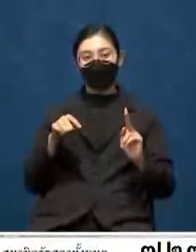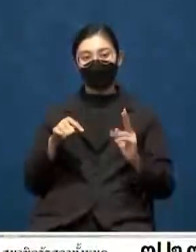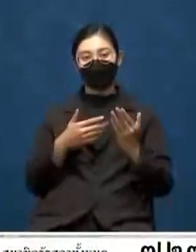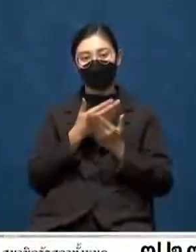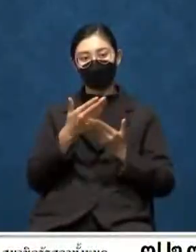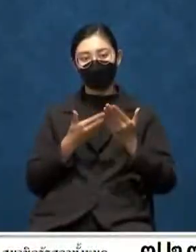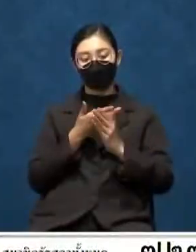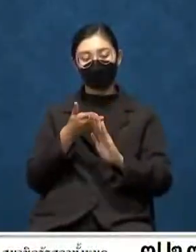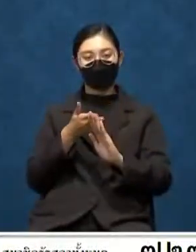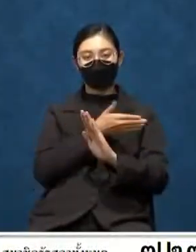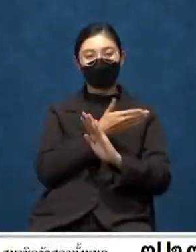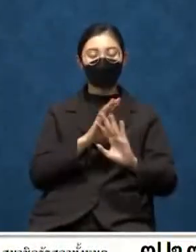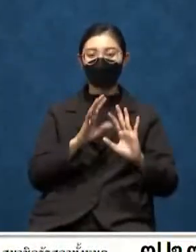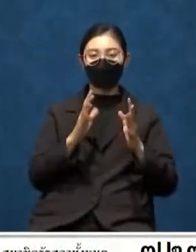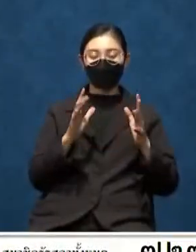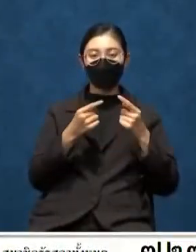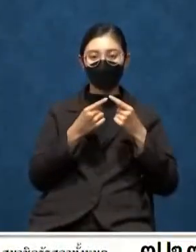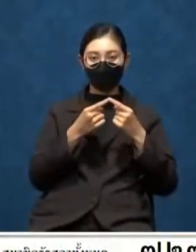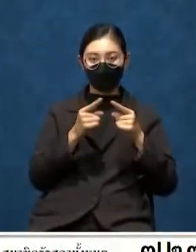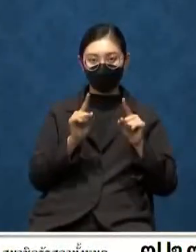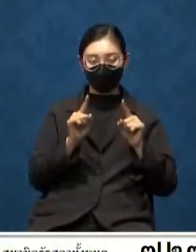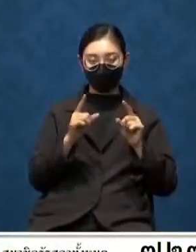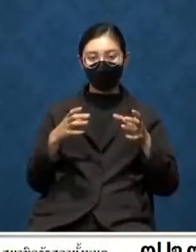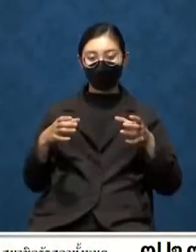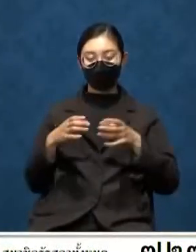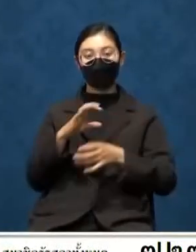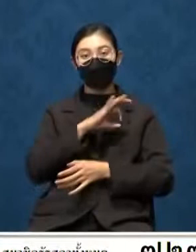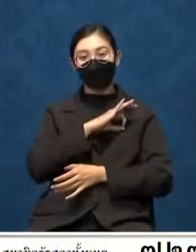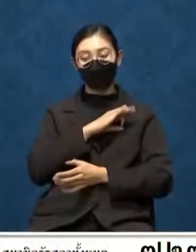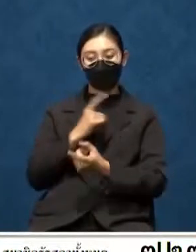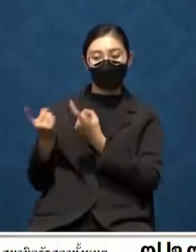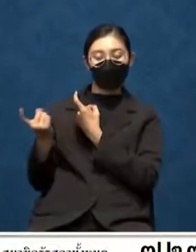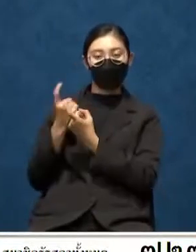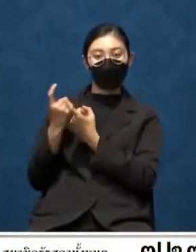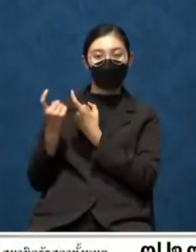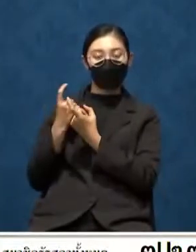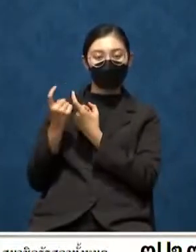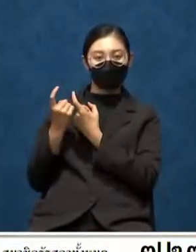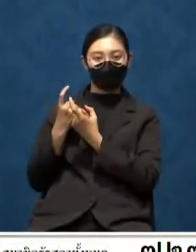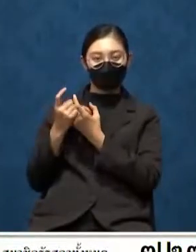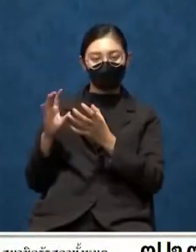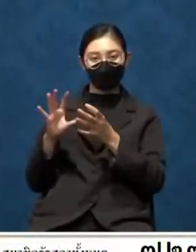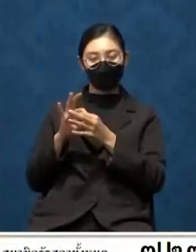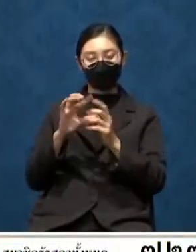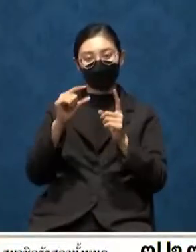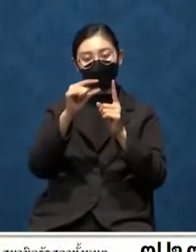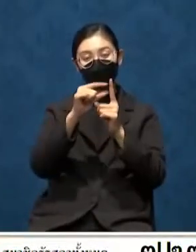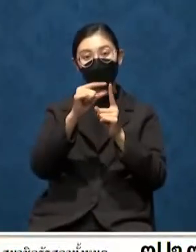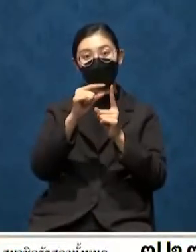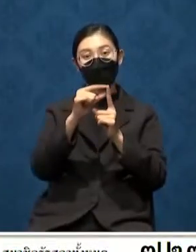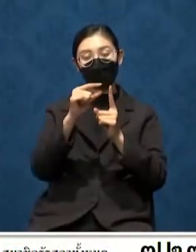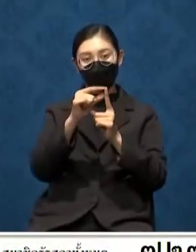หน้านี้แต่เนื่องจากว่ามีท่านสมาชิกได้สอบถามถึงความสม่ำเสมอในการใช้ถ้อยคำ